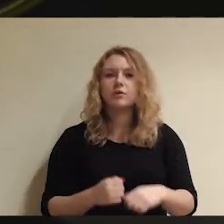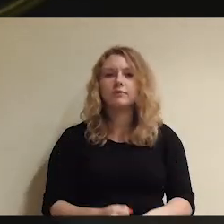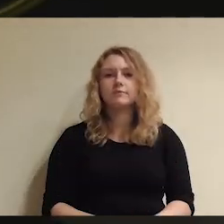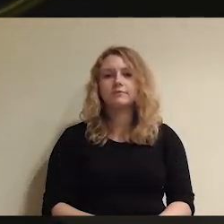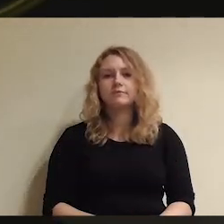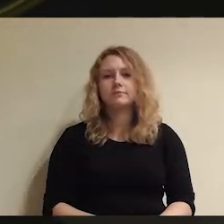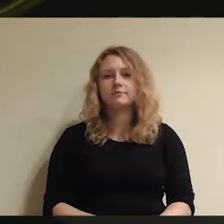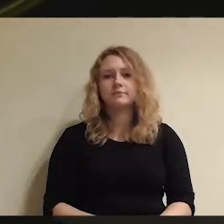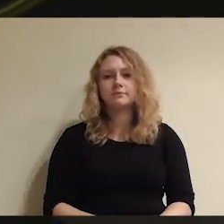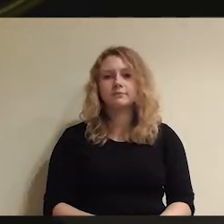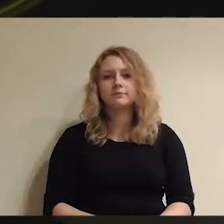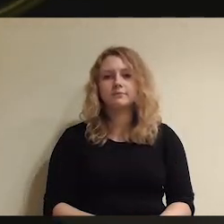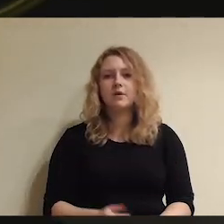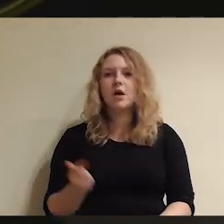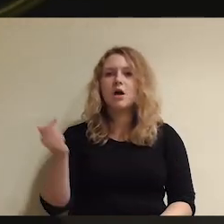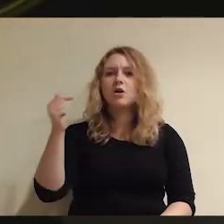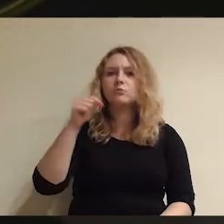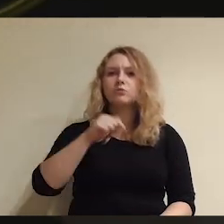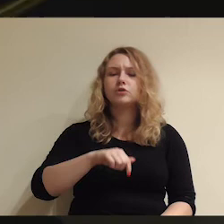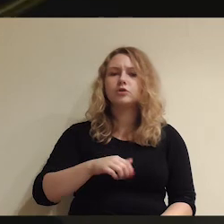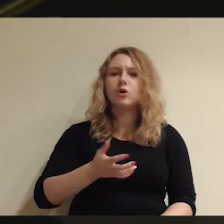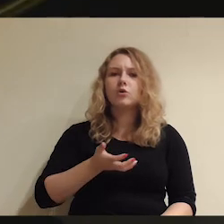Tracisz siły.